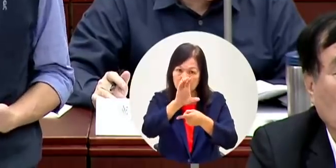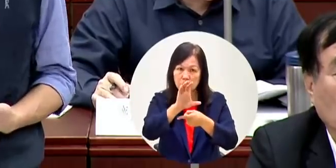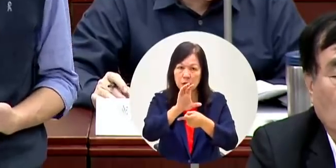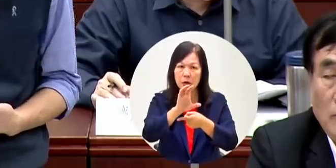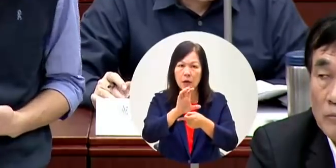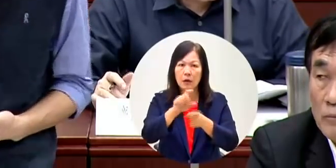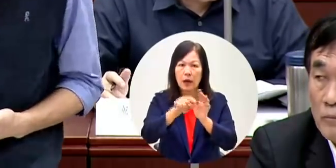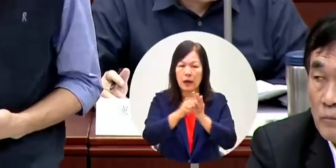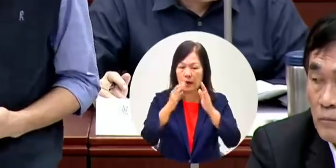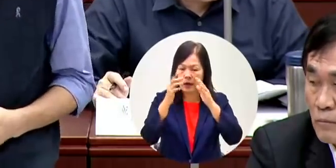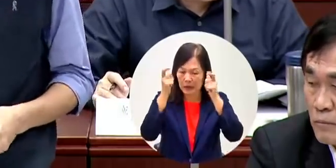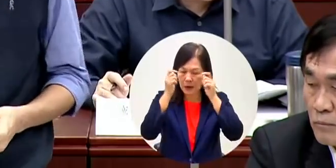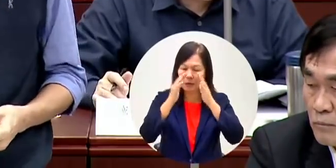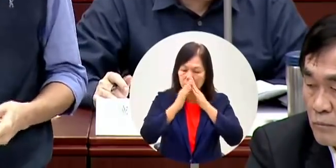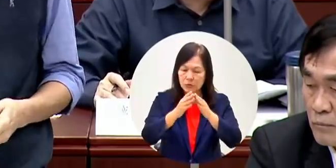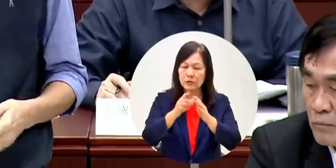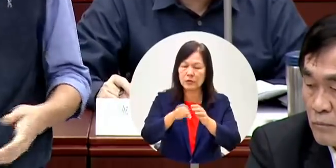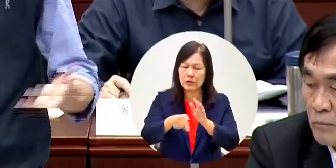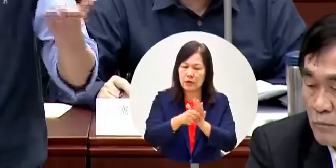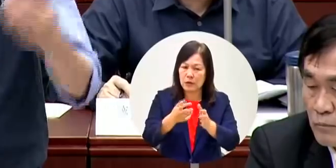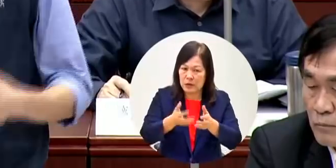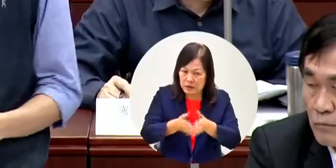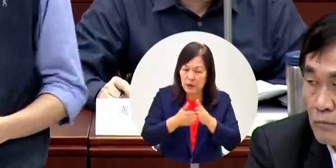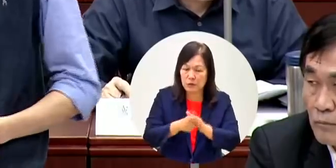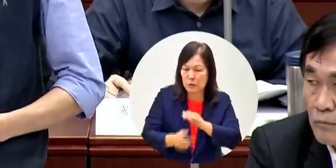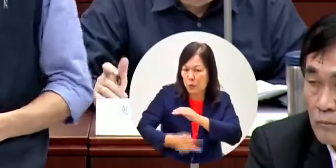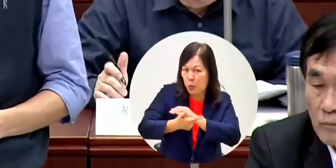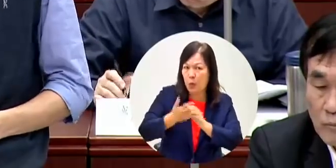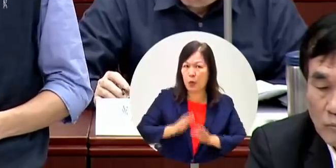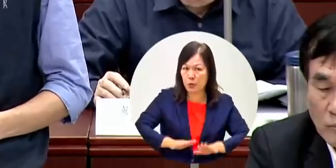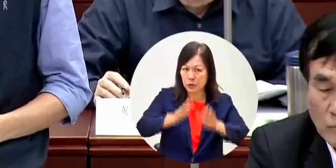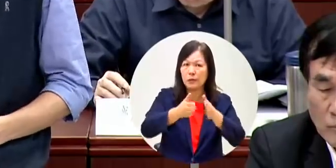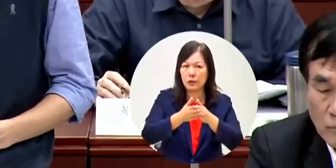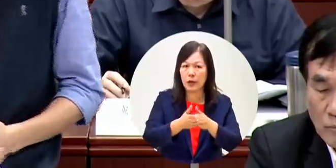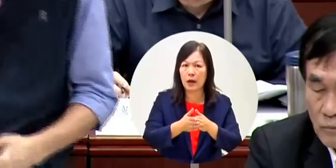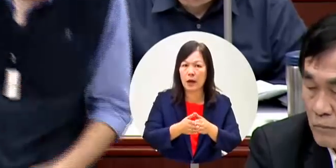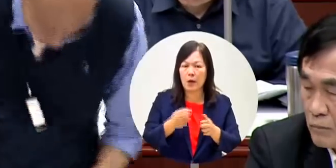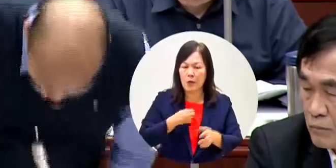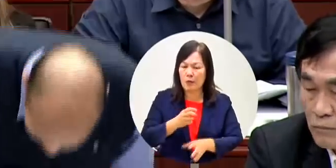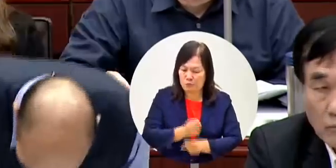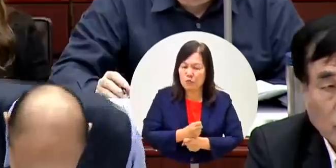好不好？谢谢陈若瑟议员，我们会谨记您刚刚所咨询的，好不好？谢谢。